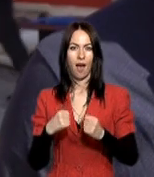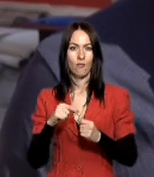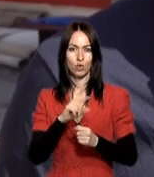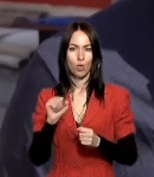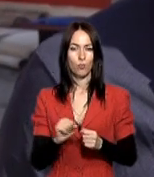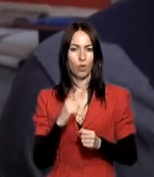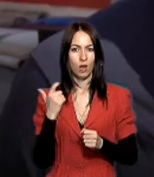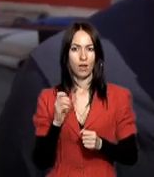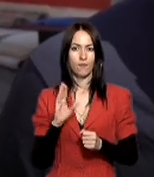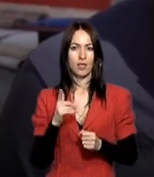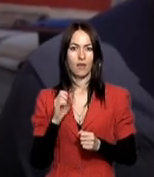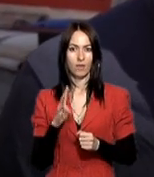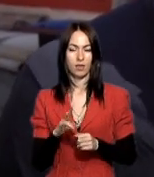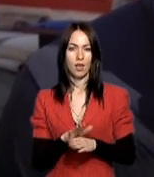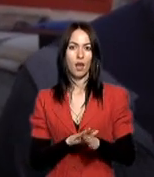Євген.